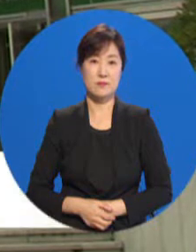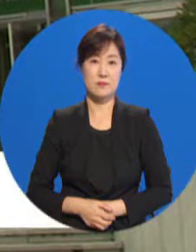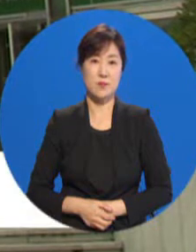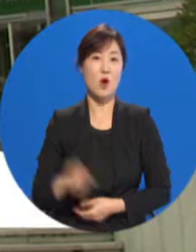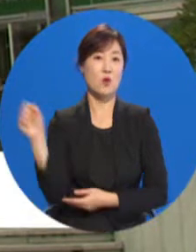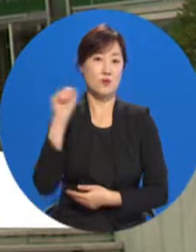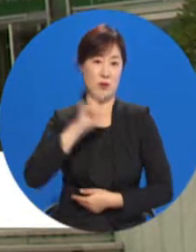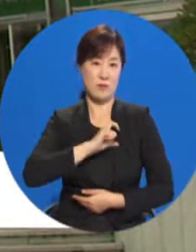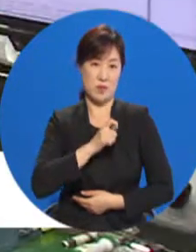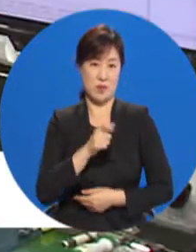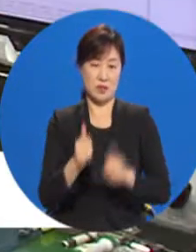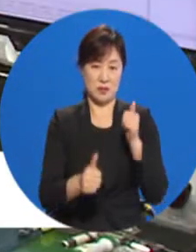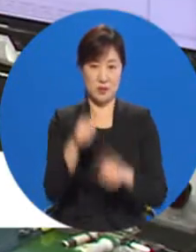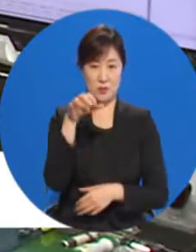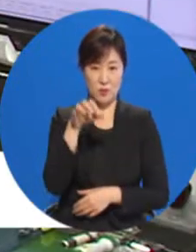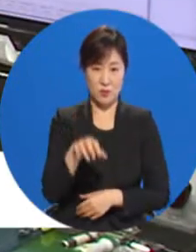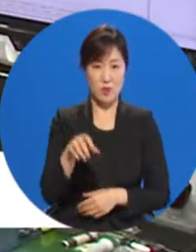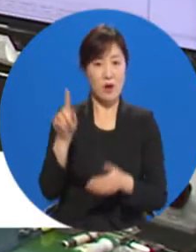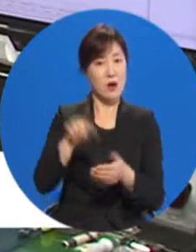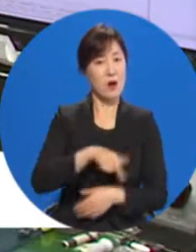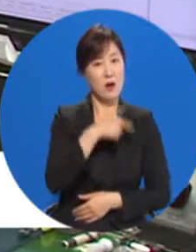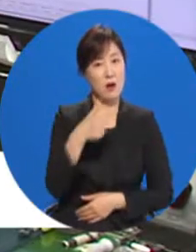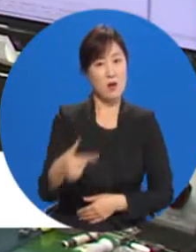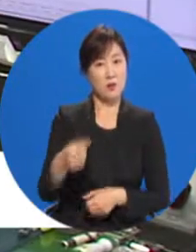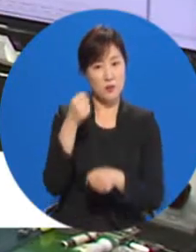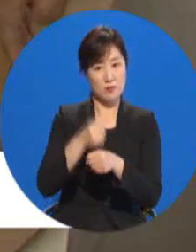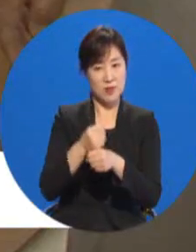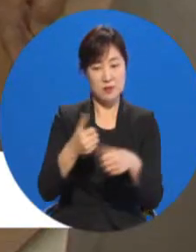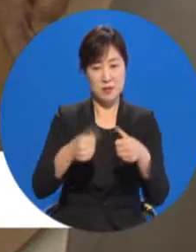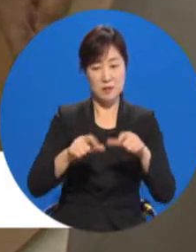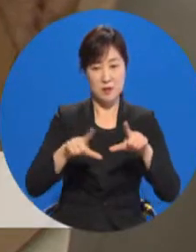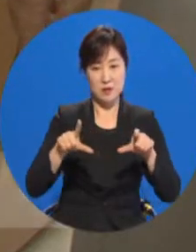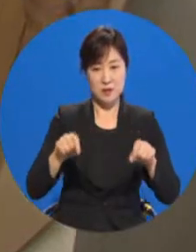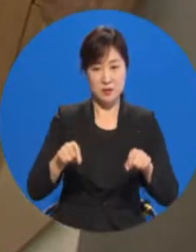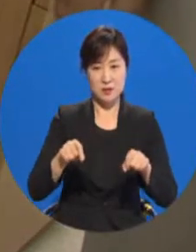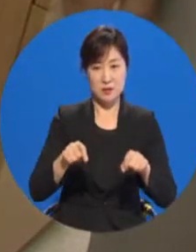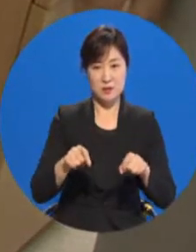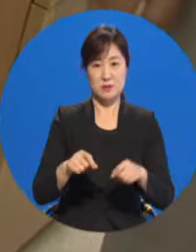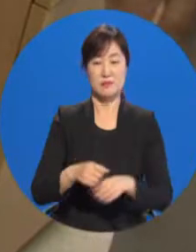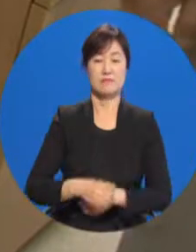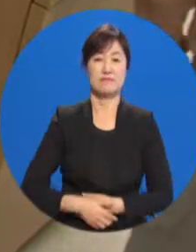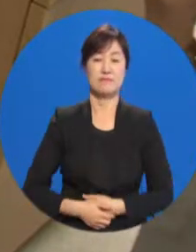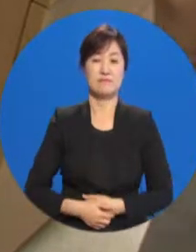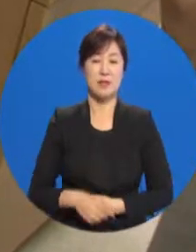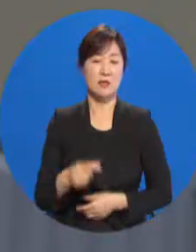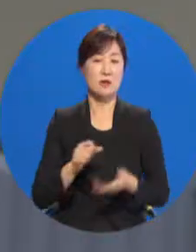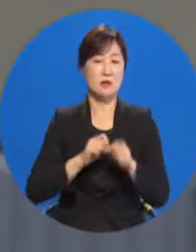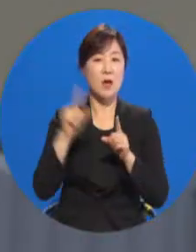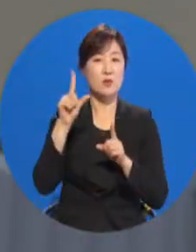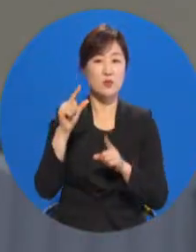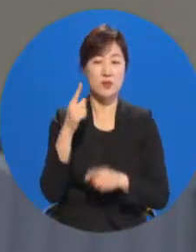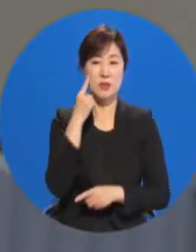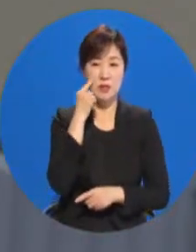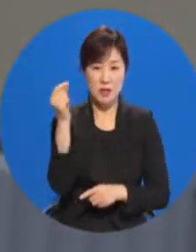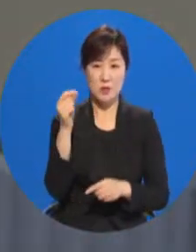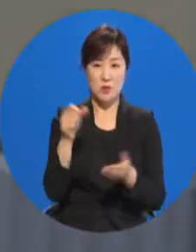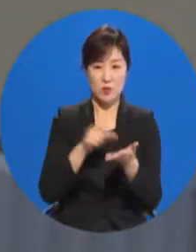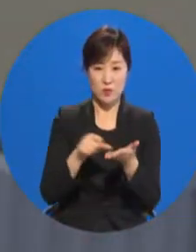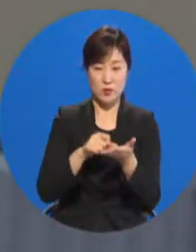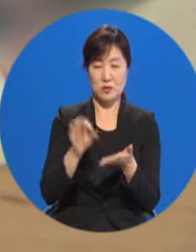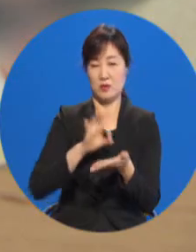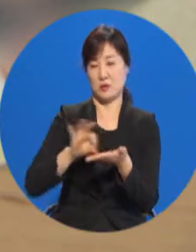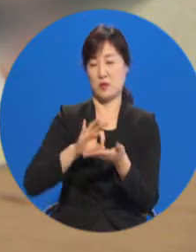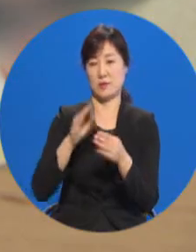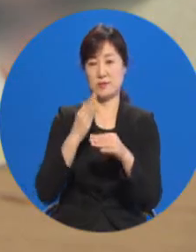운전면허 시험장에서 하루에도 수백 장씩 면허증이 발급됩니다. 전용 프린터와 소모품은 대부분 일본산 소재 부품이 사용되고